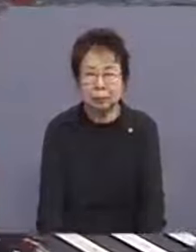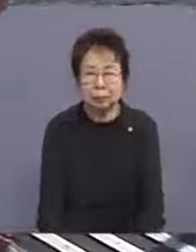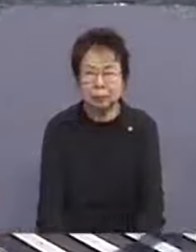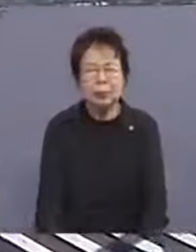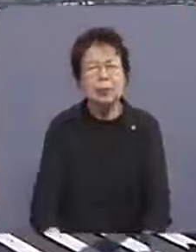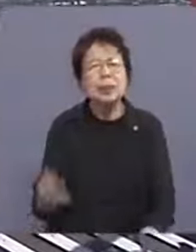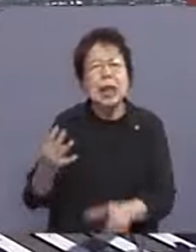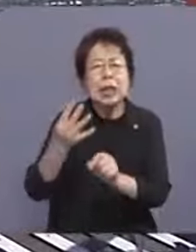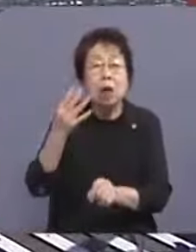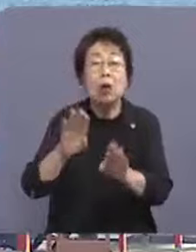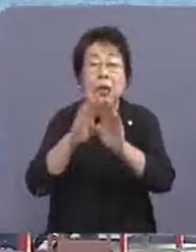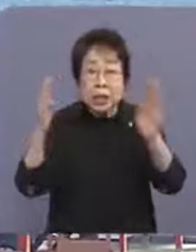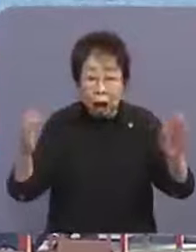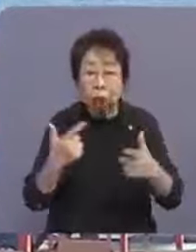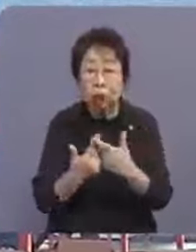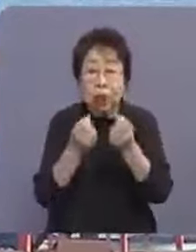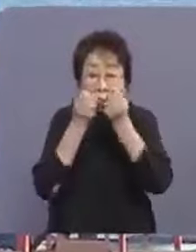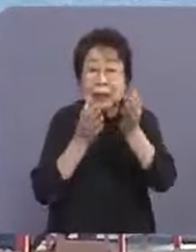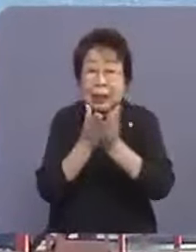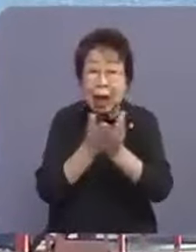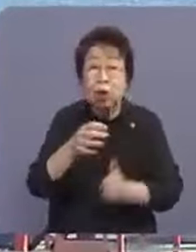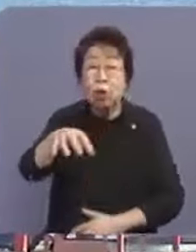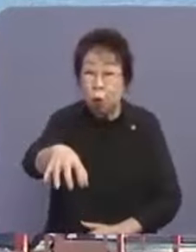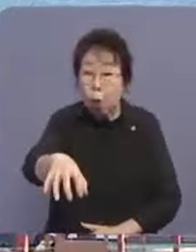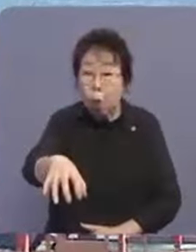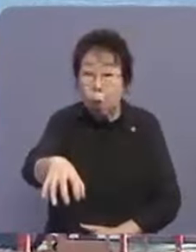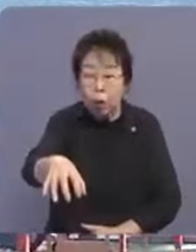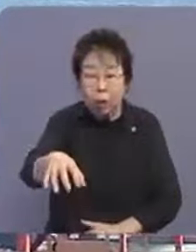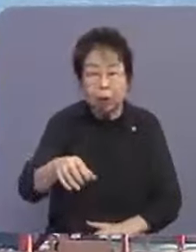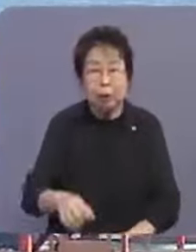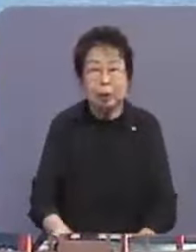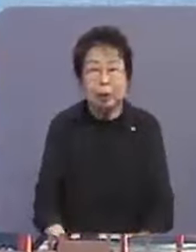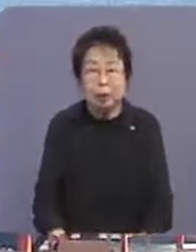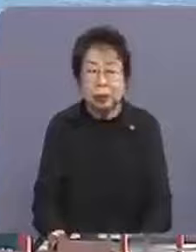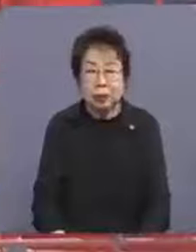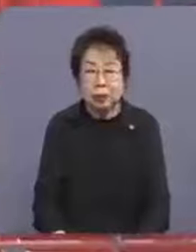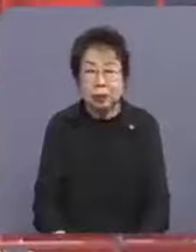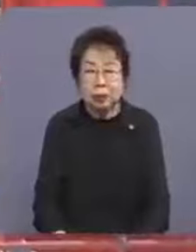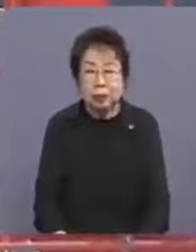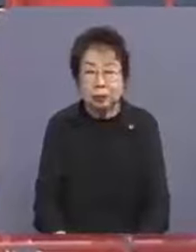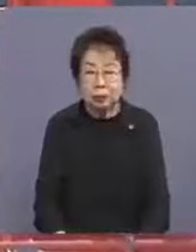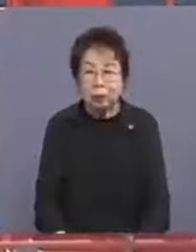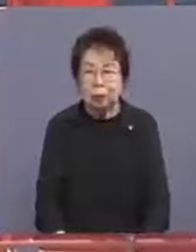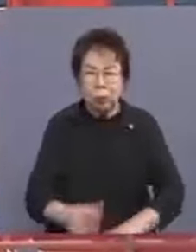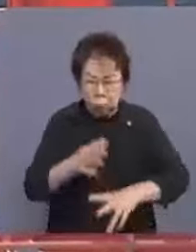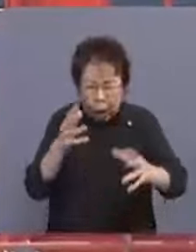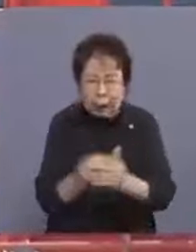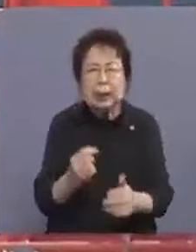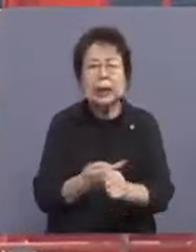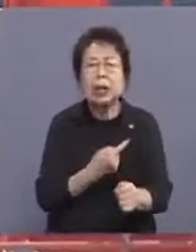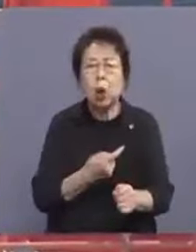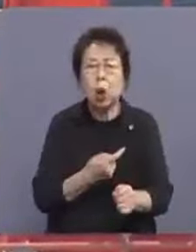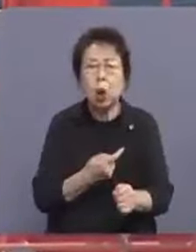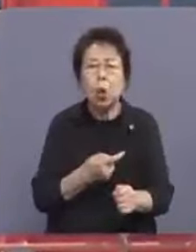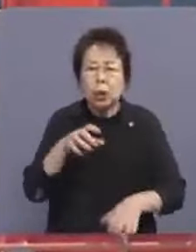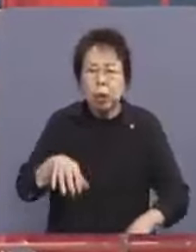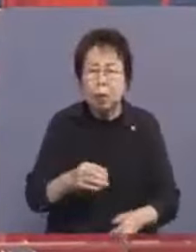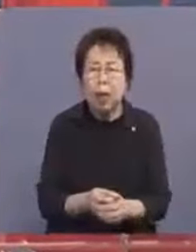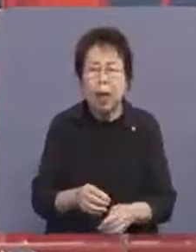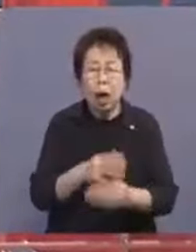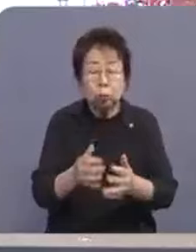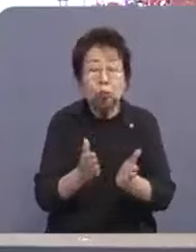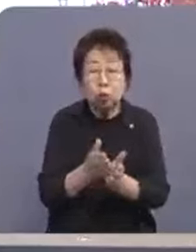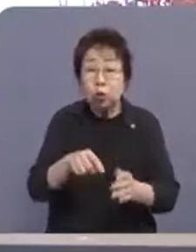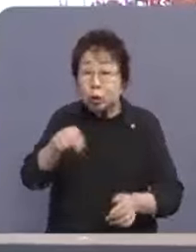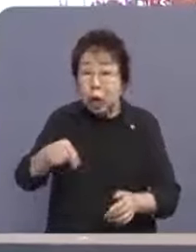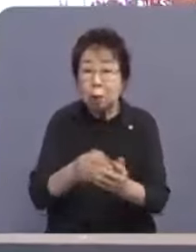지난 4월 개장한 부산신항 서컨테이너 2-5단계 부두입니다. 완전 자동화 부두인 이곳에는 부두